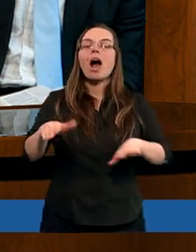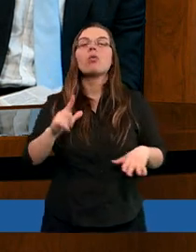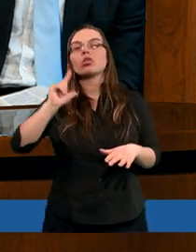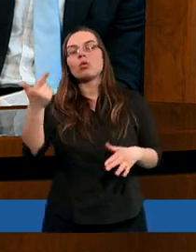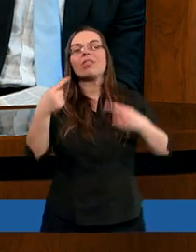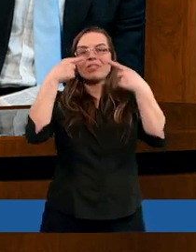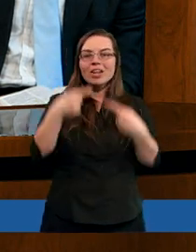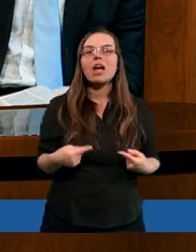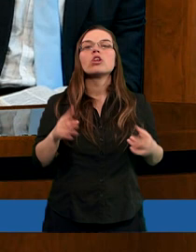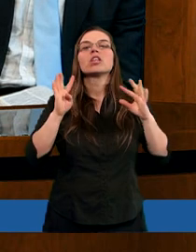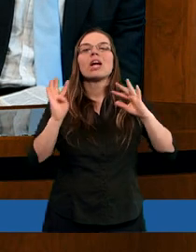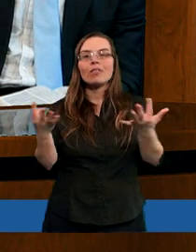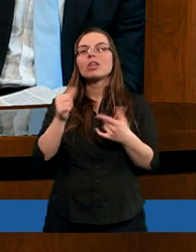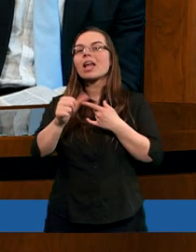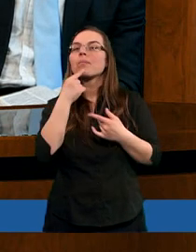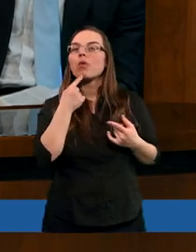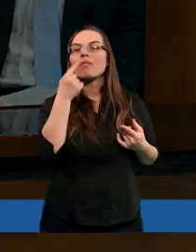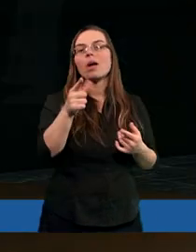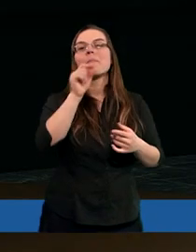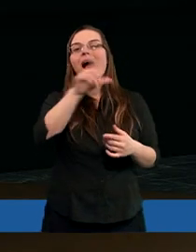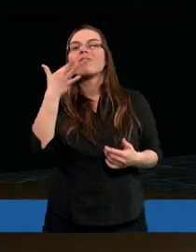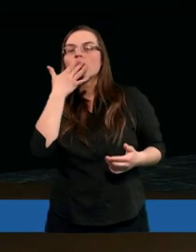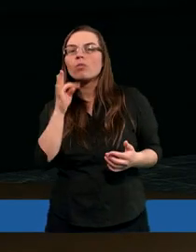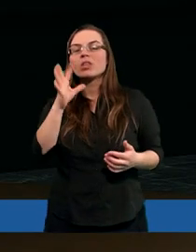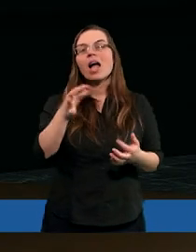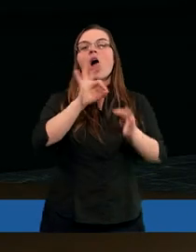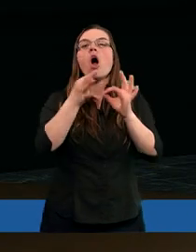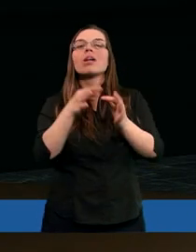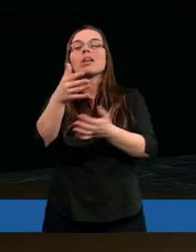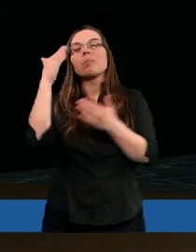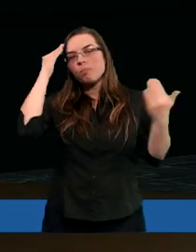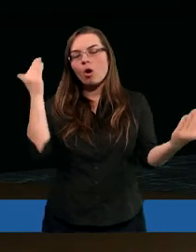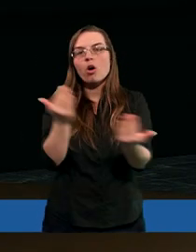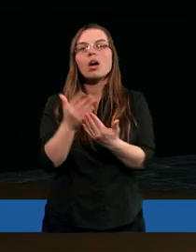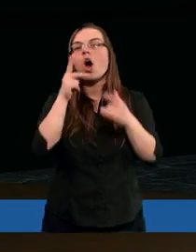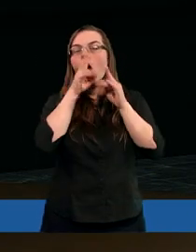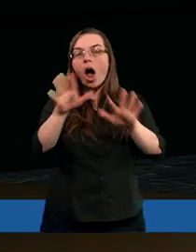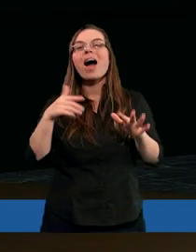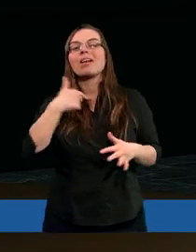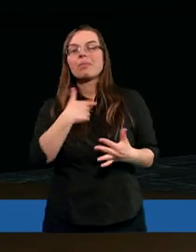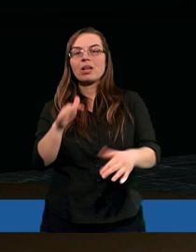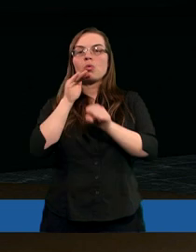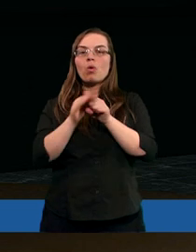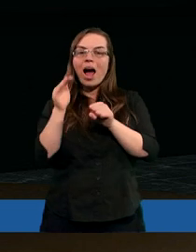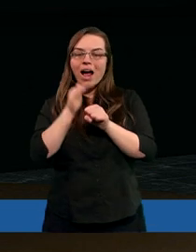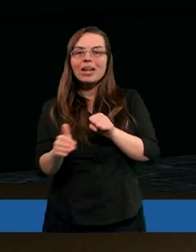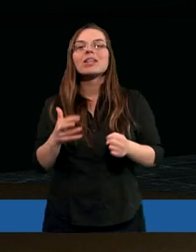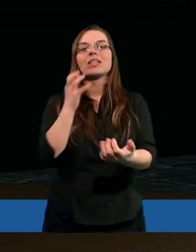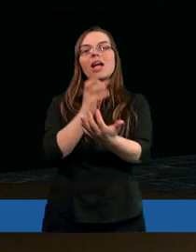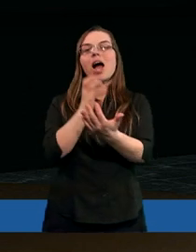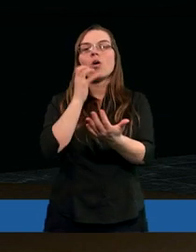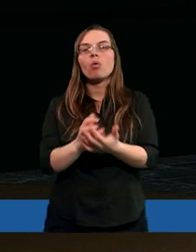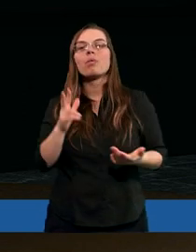wierszu dziewiątym jest powiedziane, Paweł mówi, otóż gdy poznali okazaną mi łaskę, Jakub